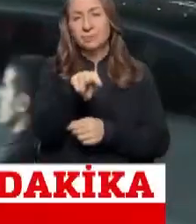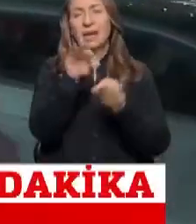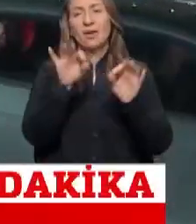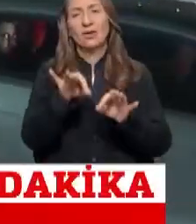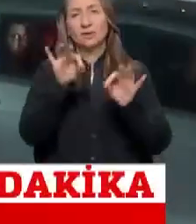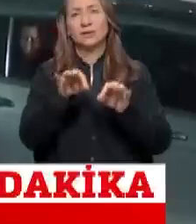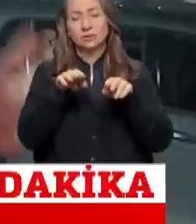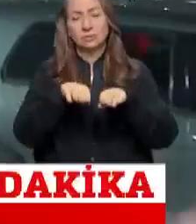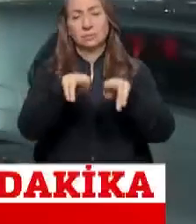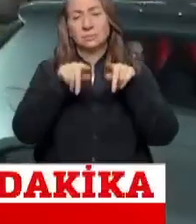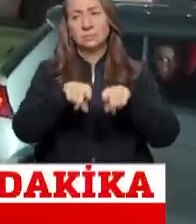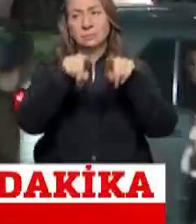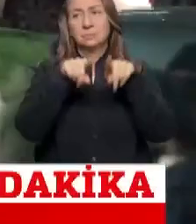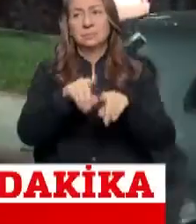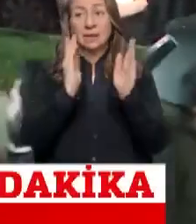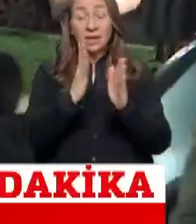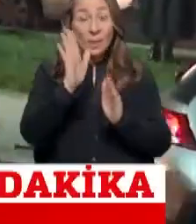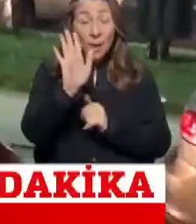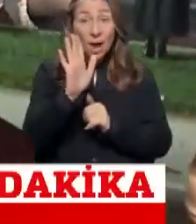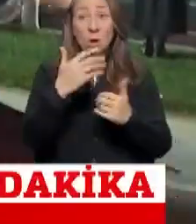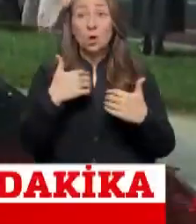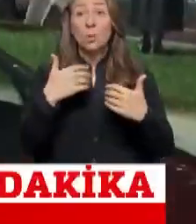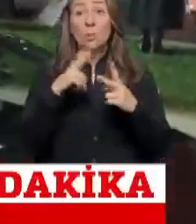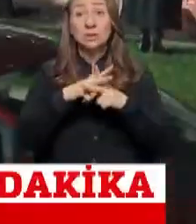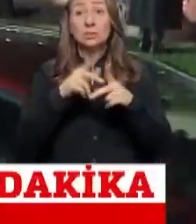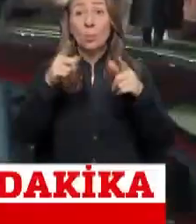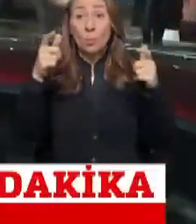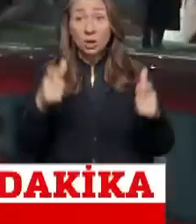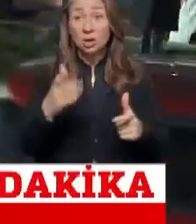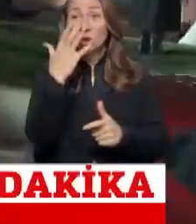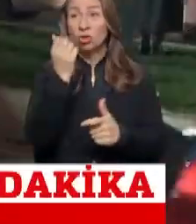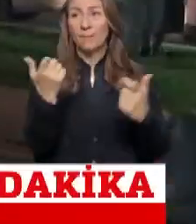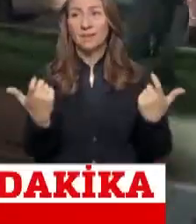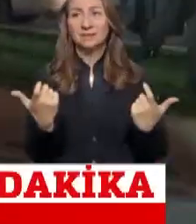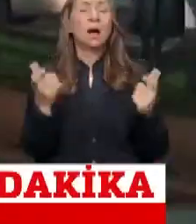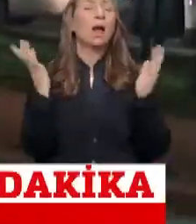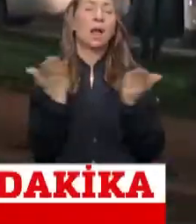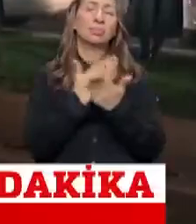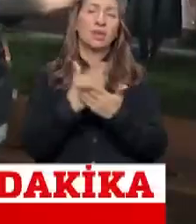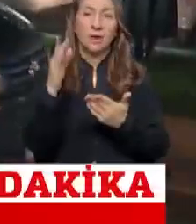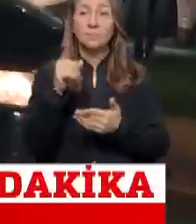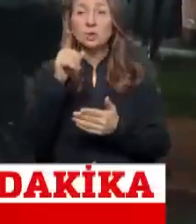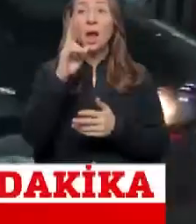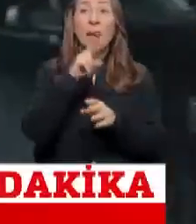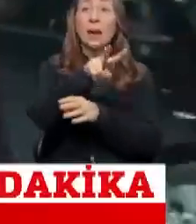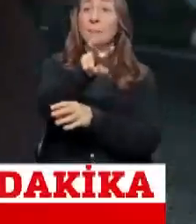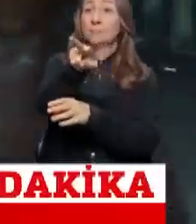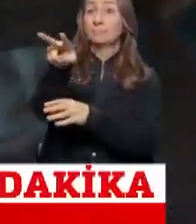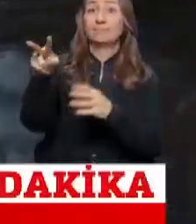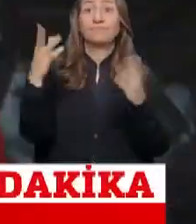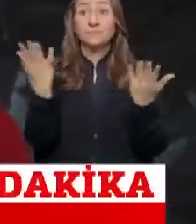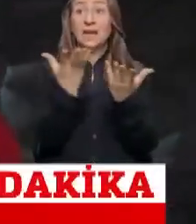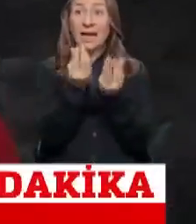artık araçlar yine ilerlemesini sürdürüyor ama güvenlik ekiplerinin bölgede nöbeti hala devam ediyor. Şöyle arkaya baktığımda